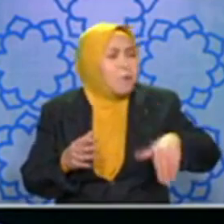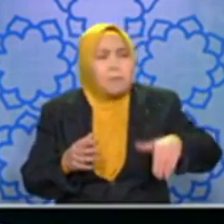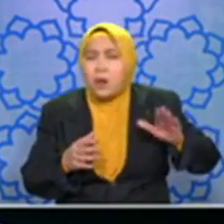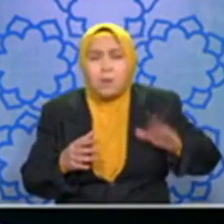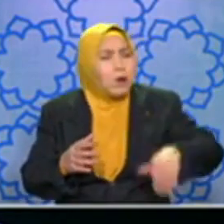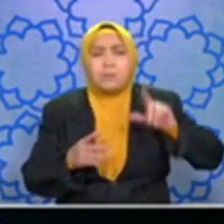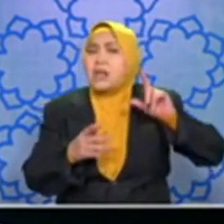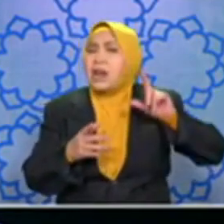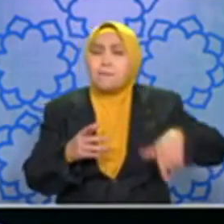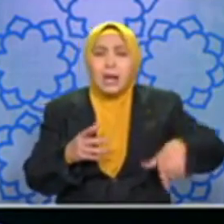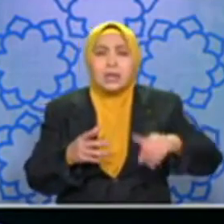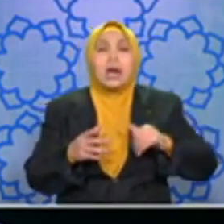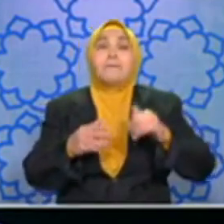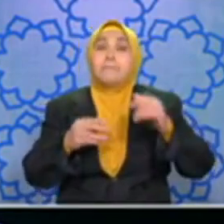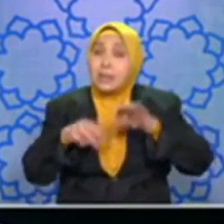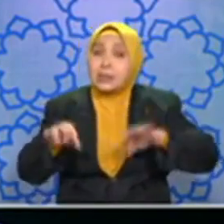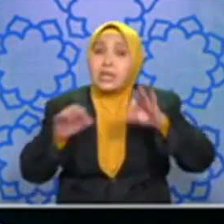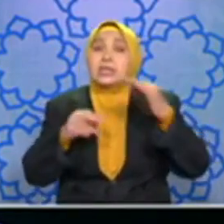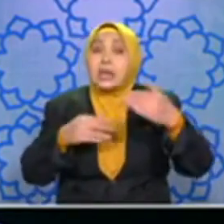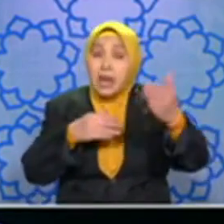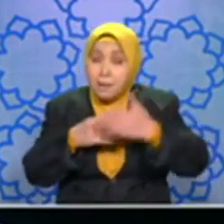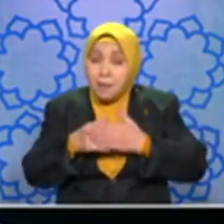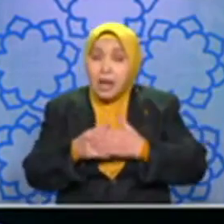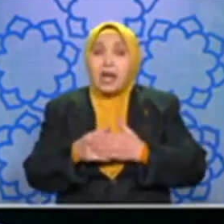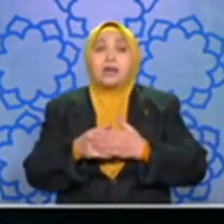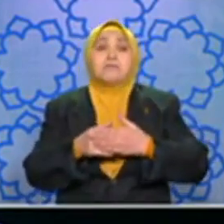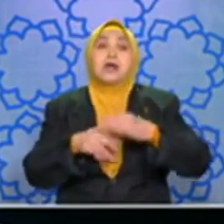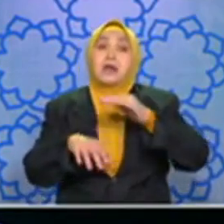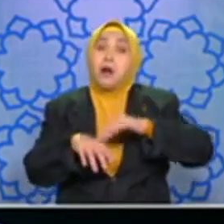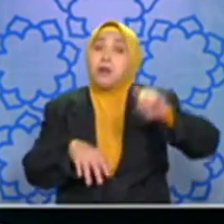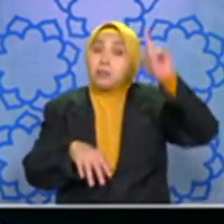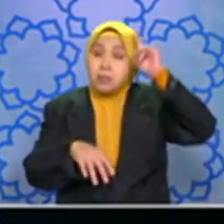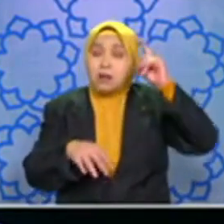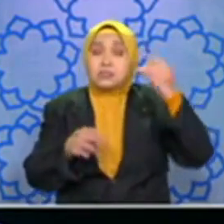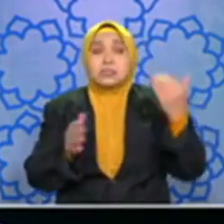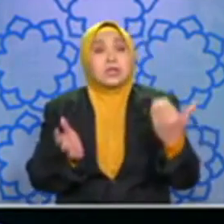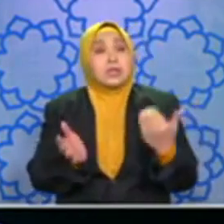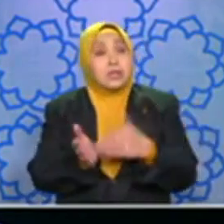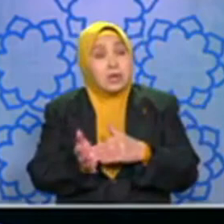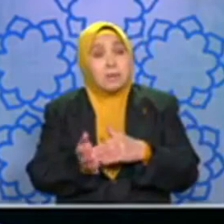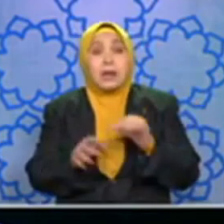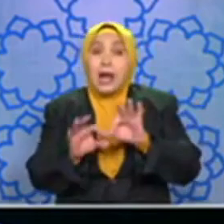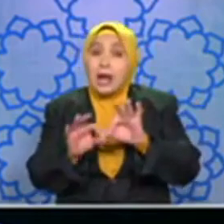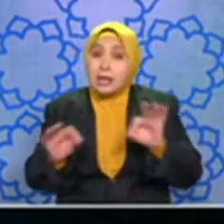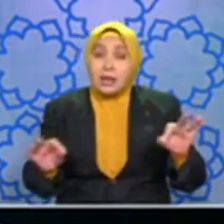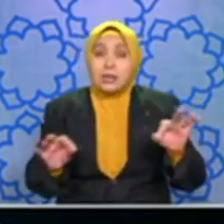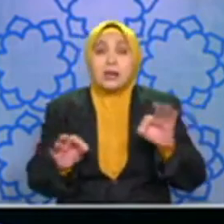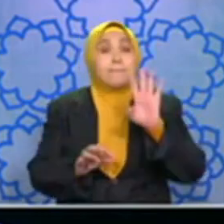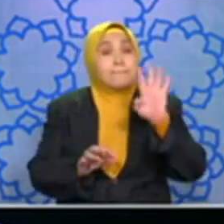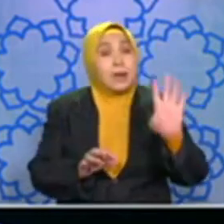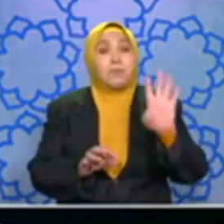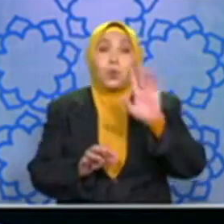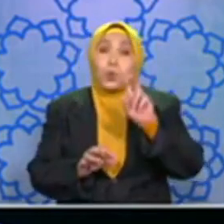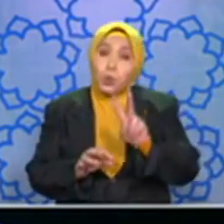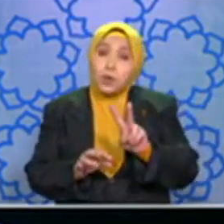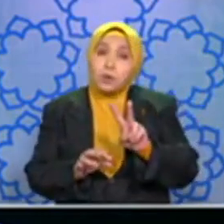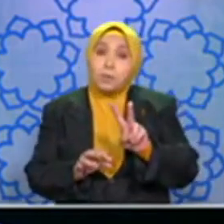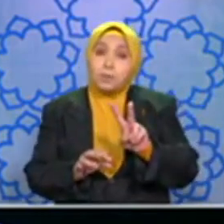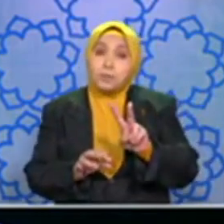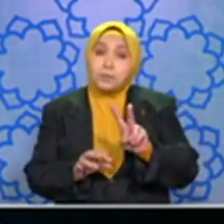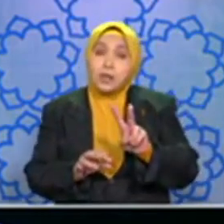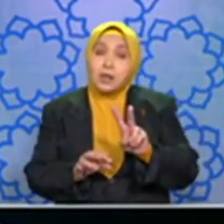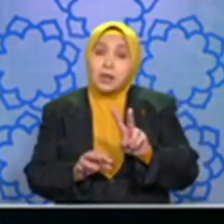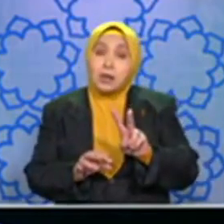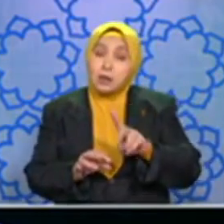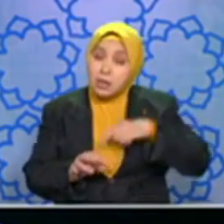asalkan kita ingin kembali balik semula kepada Allah Subhanahu Wa Taala. Pada ayat yang ke-42